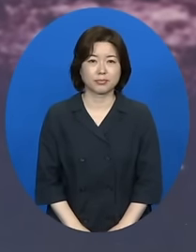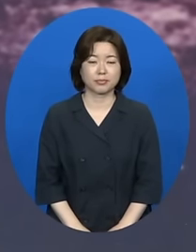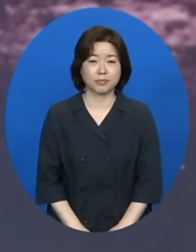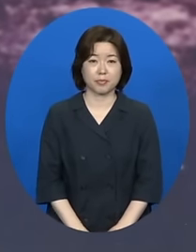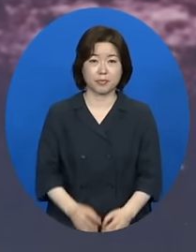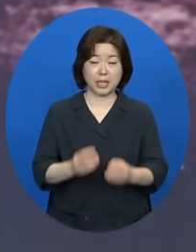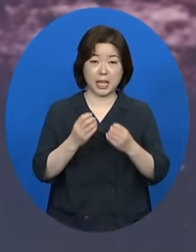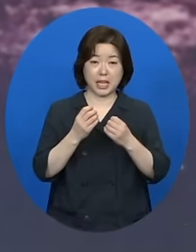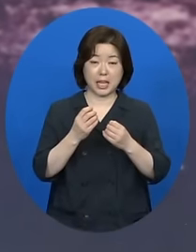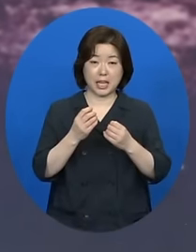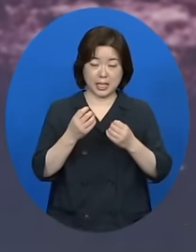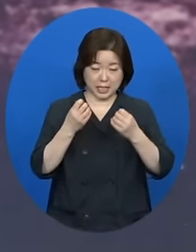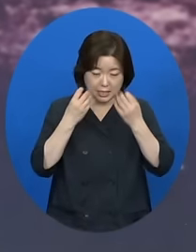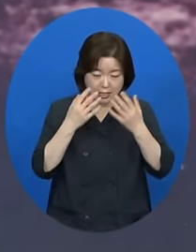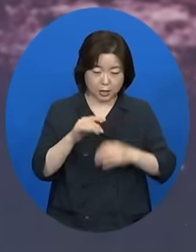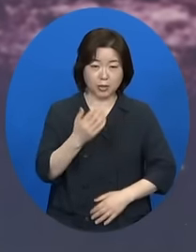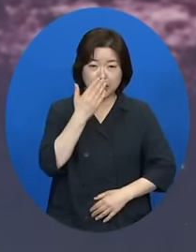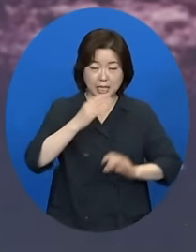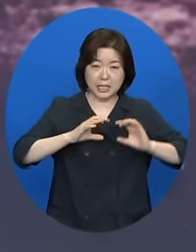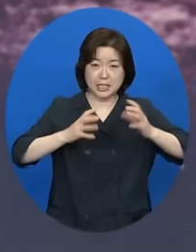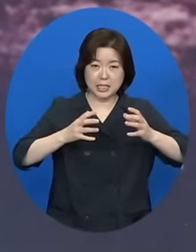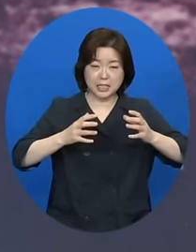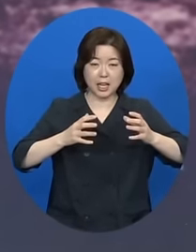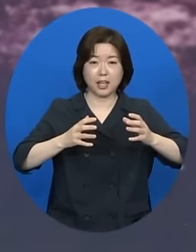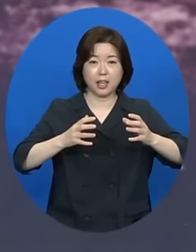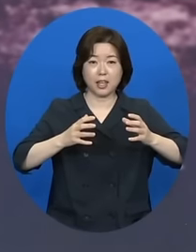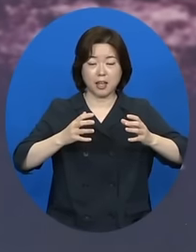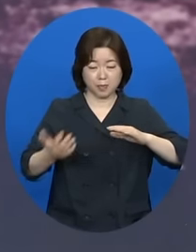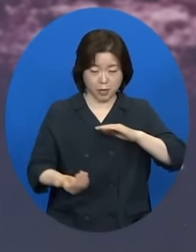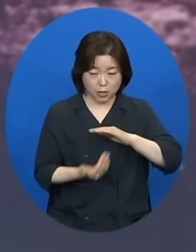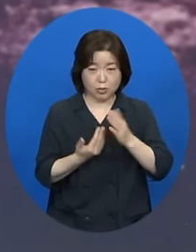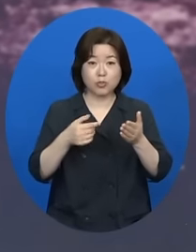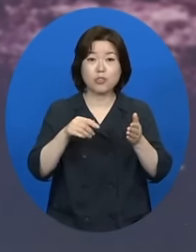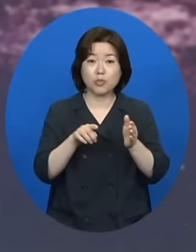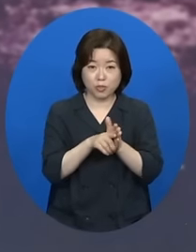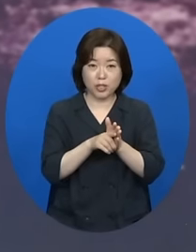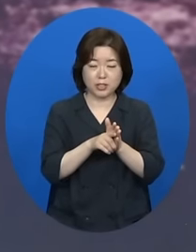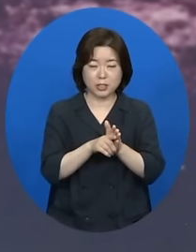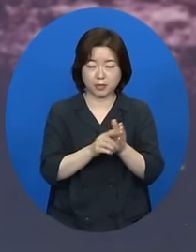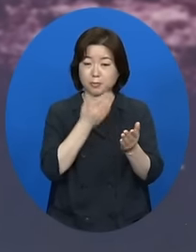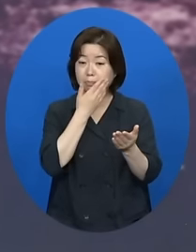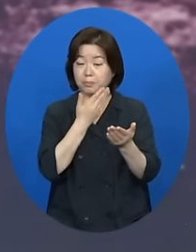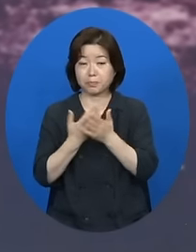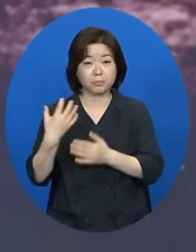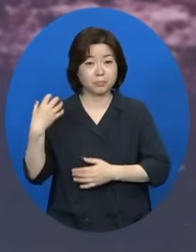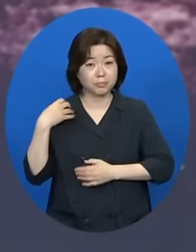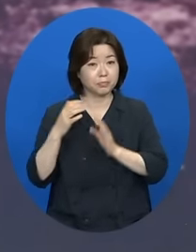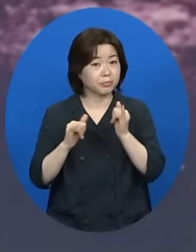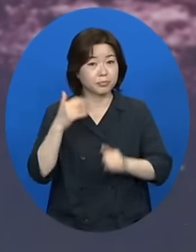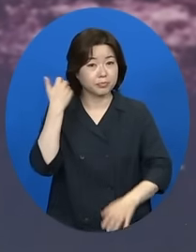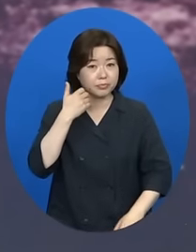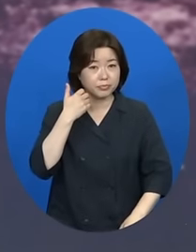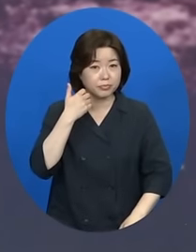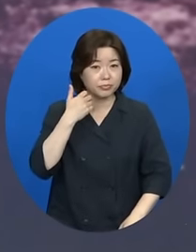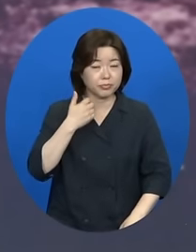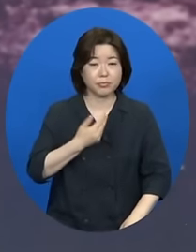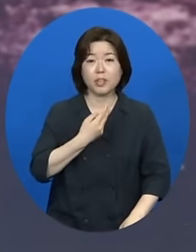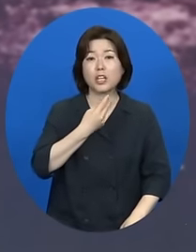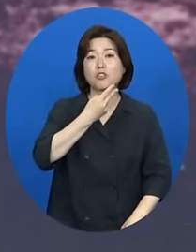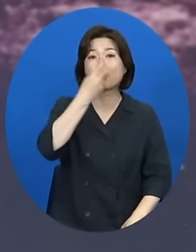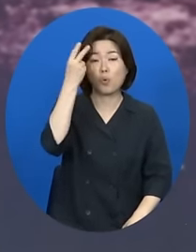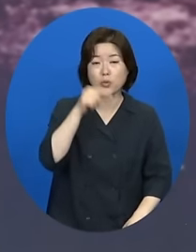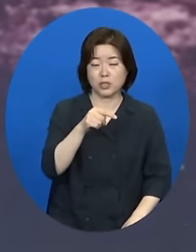새로운 야곱, 이 이스라엘이라는 나라가 되기 위해서 핵심적인 역할을 한 자가 누구냐면 여러분 아시다시피